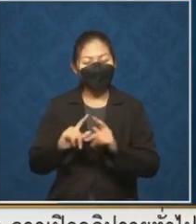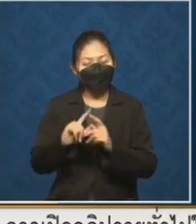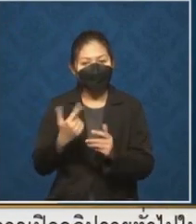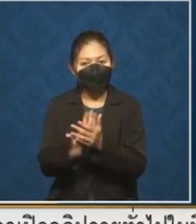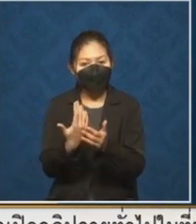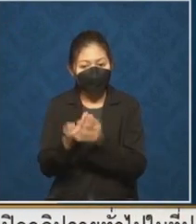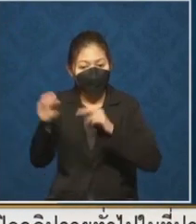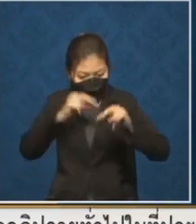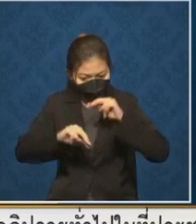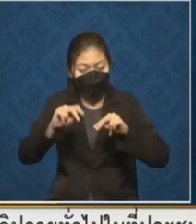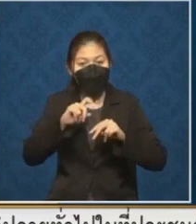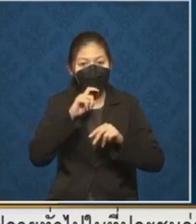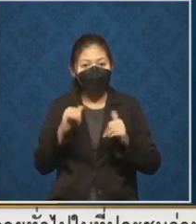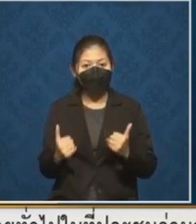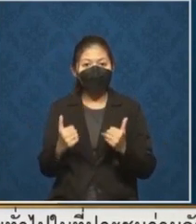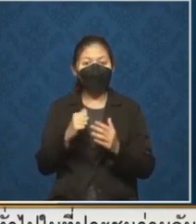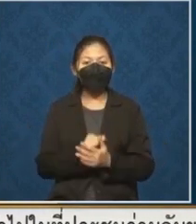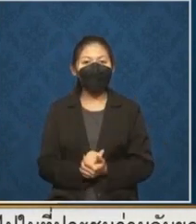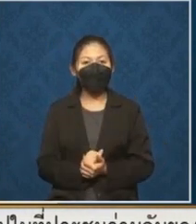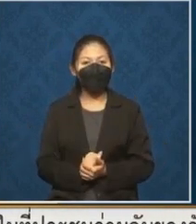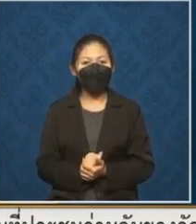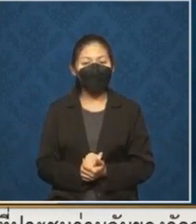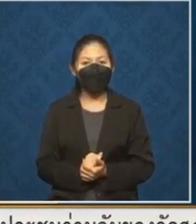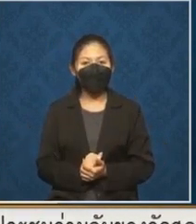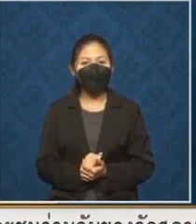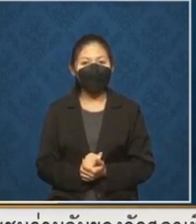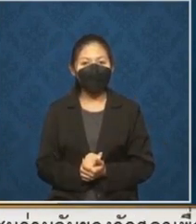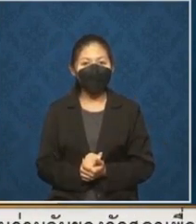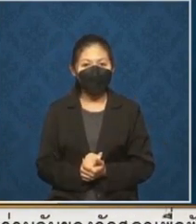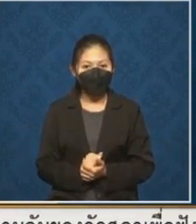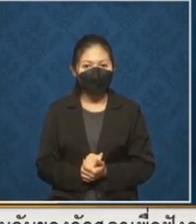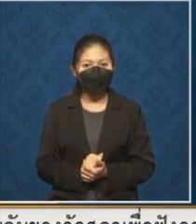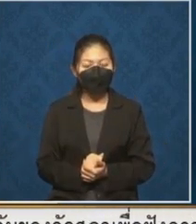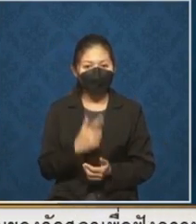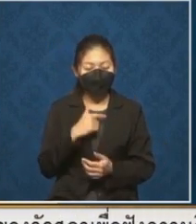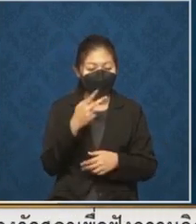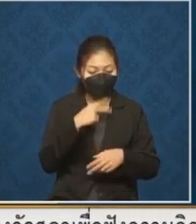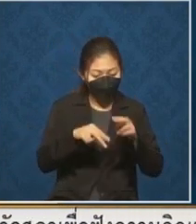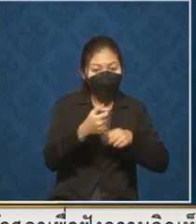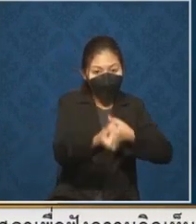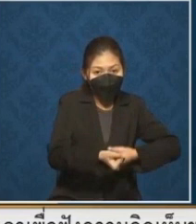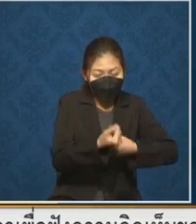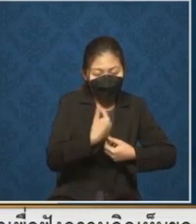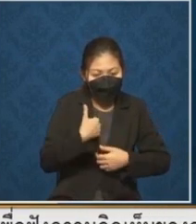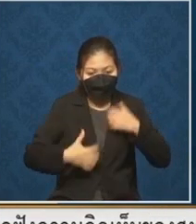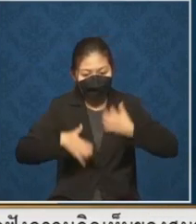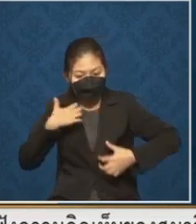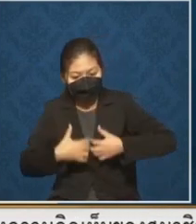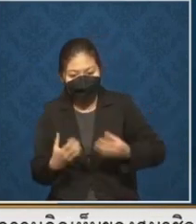เนี่ยอยู่บนหลังของเกษตกร อยู่บนฟมเจ็ปวด